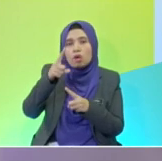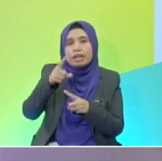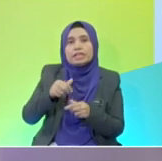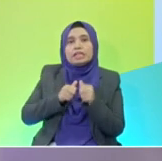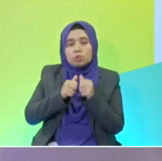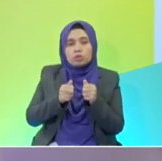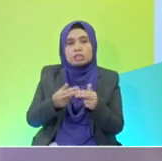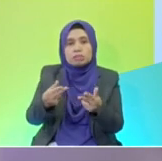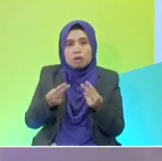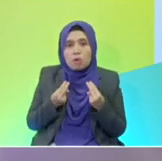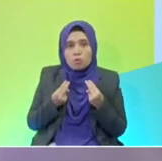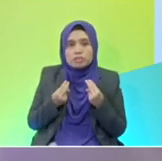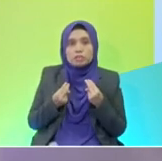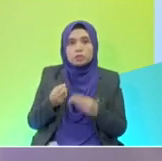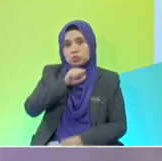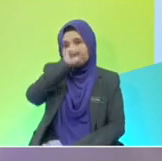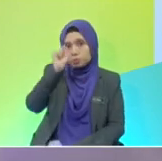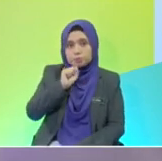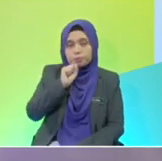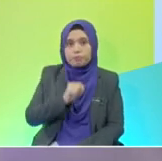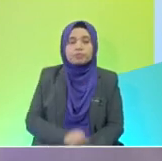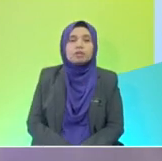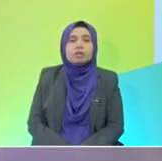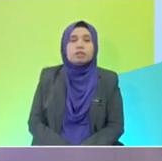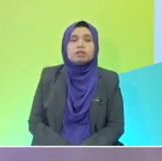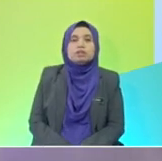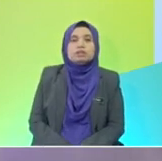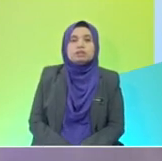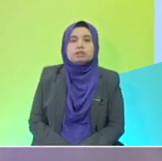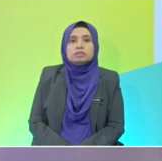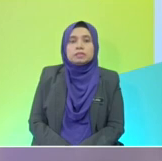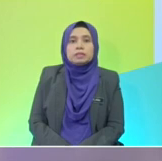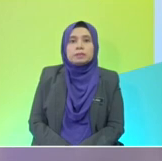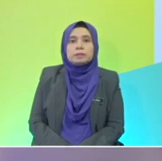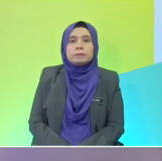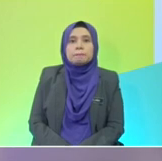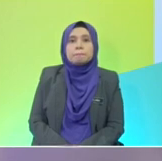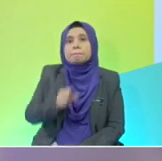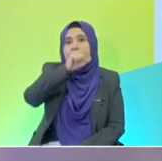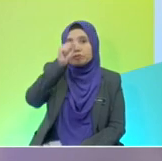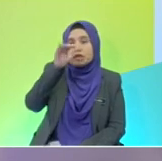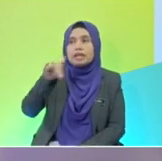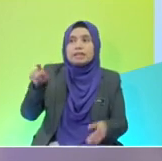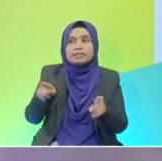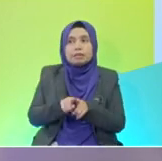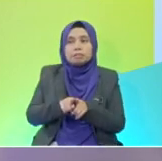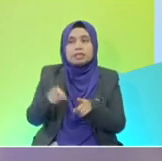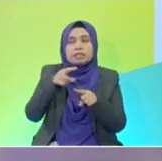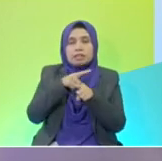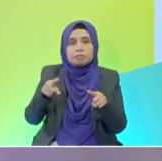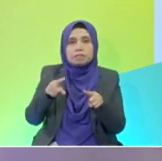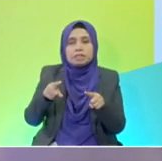tidak soal lain oke saya bagi contoh seterusnya soalnya sama tapi